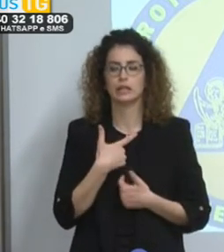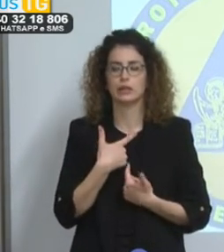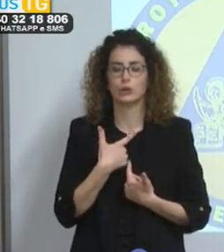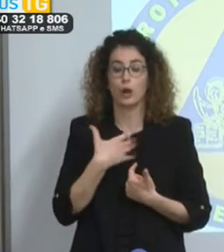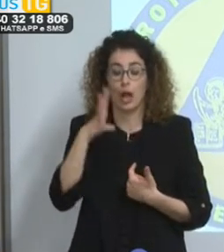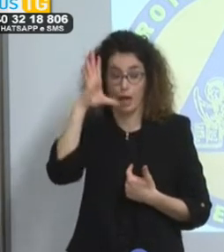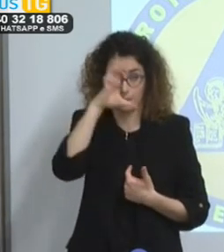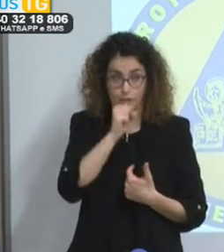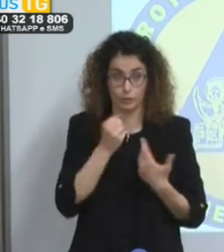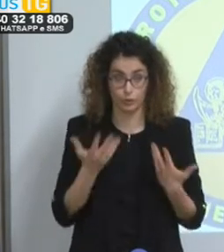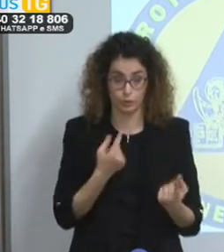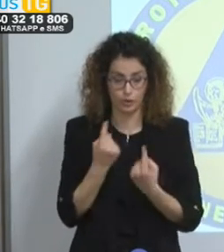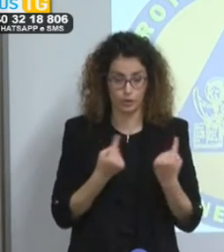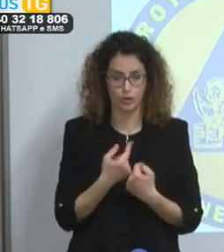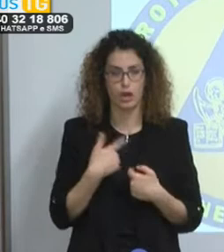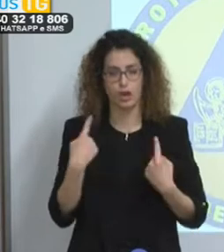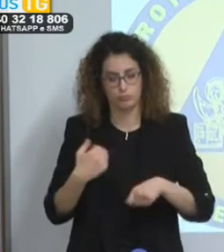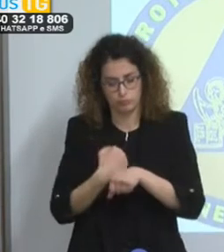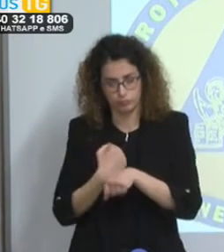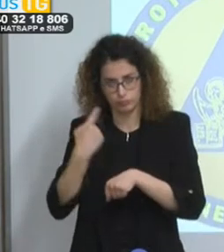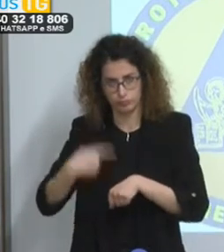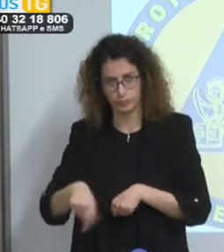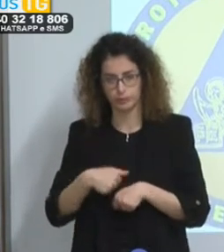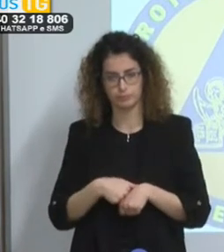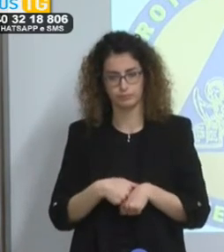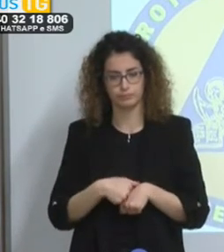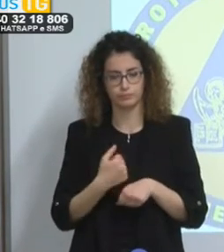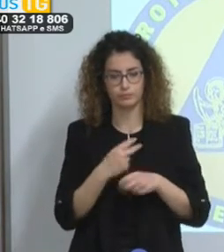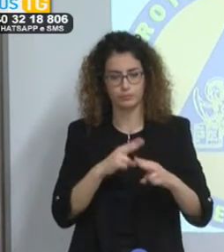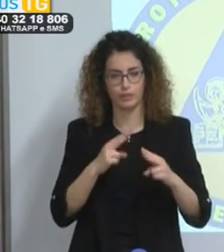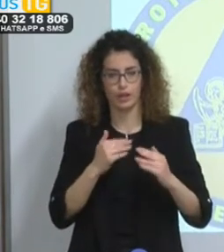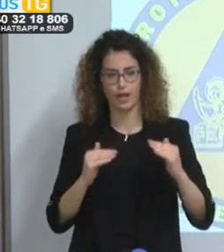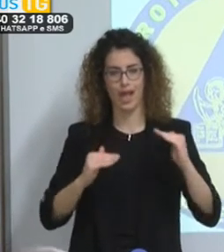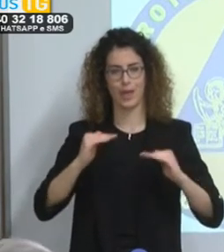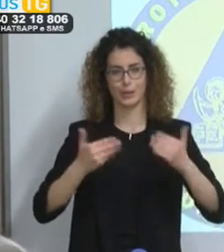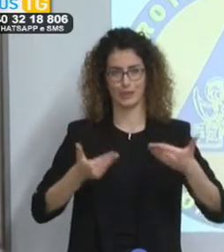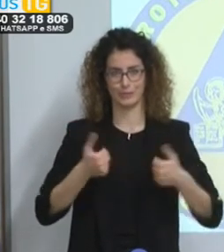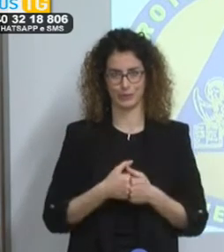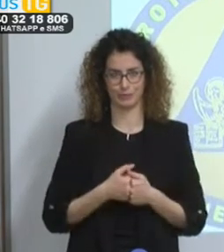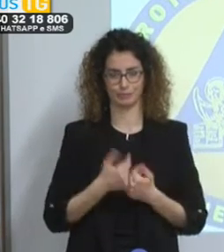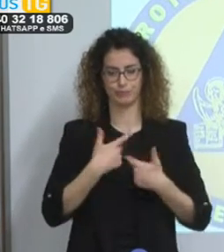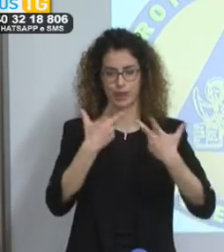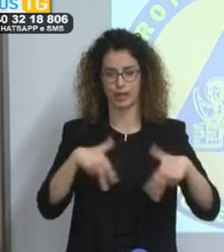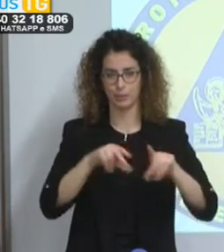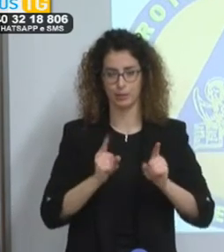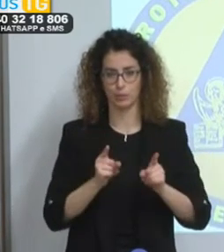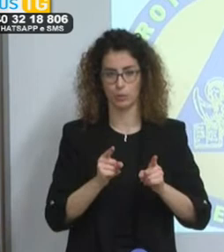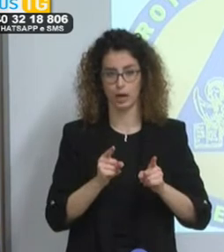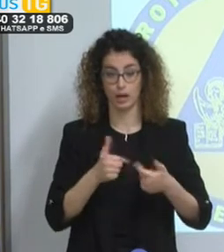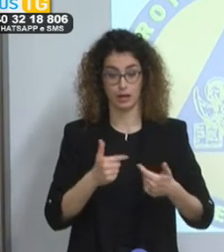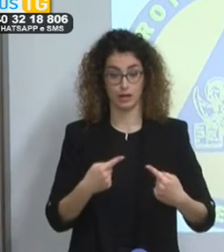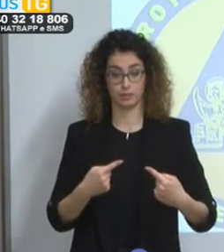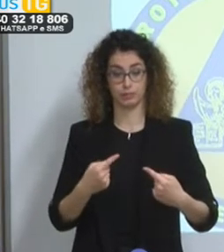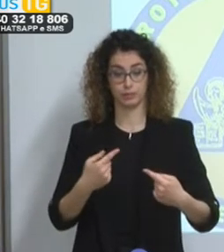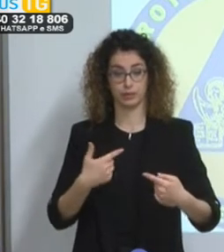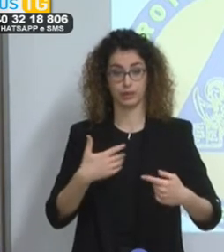Comprensibili, stiamo lavorando anche per questo, trovando un punto di equilibrio. Però ripeto, questa è una partita che è in mano al governo, noi